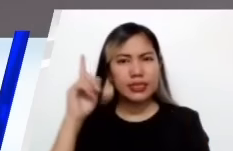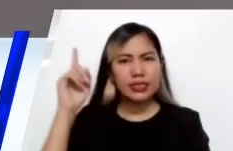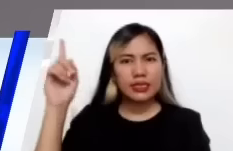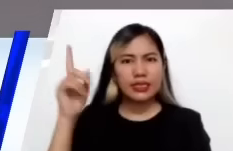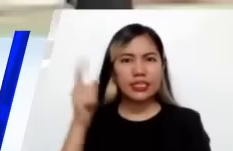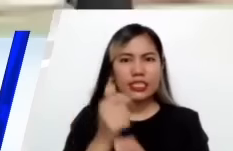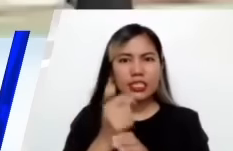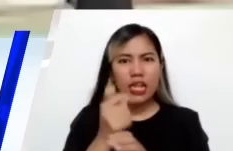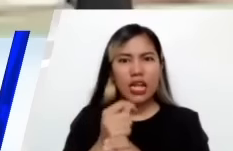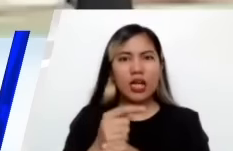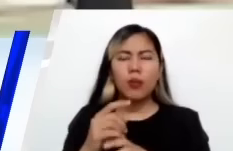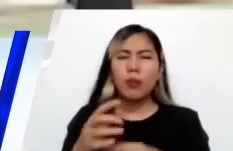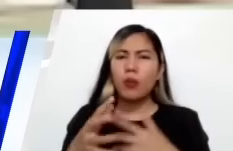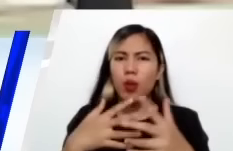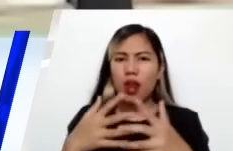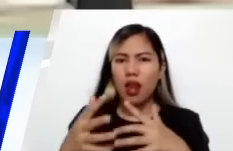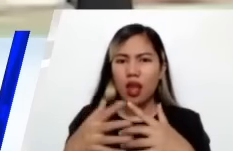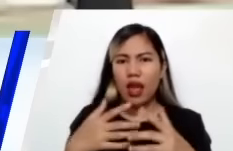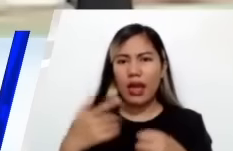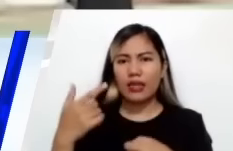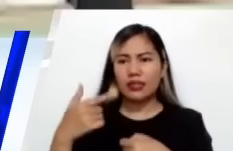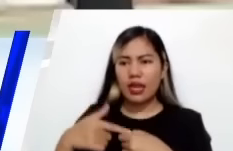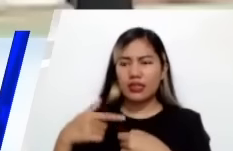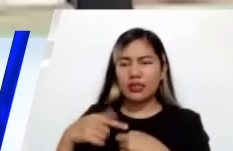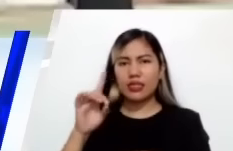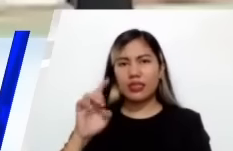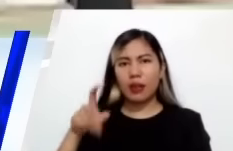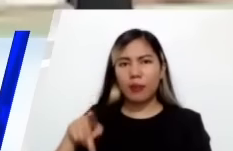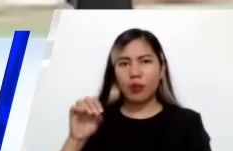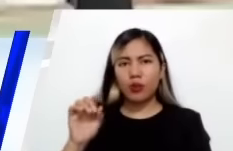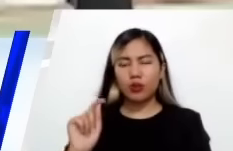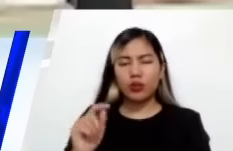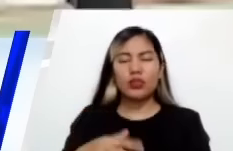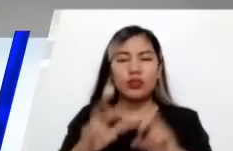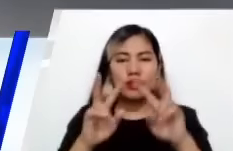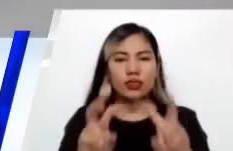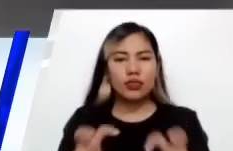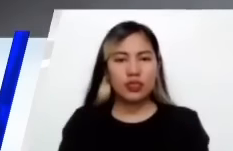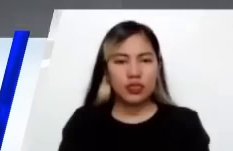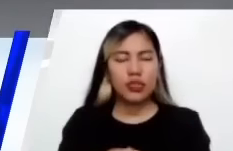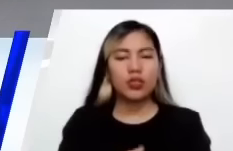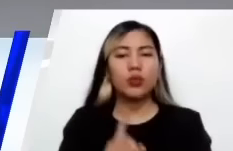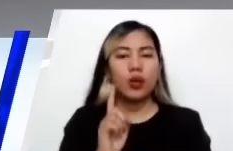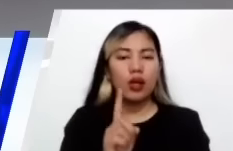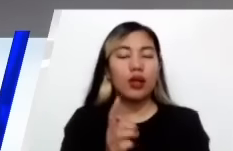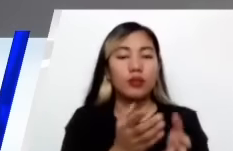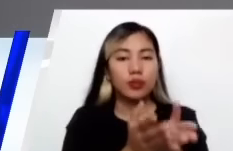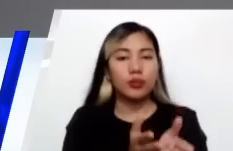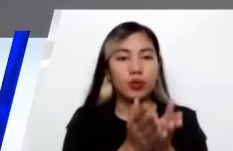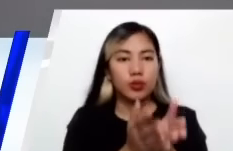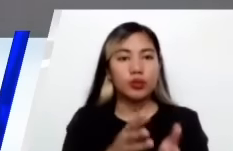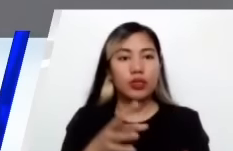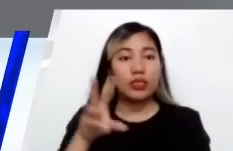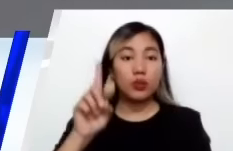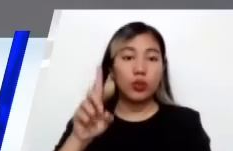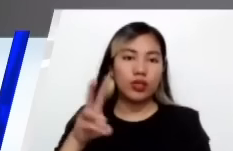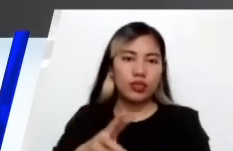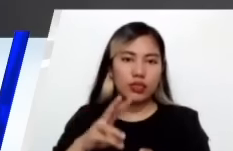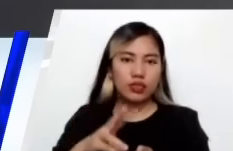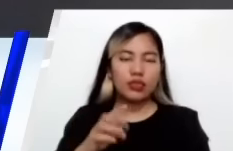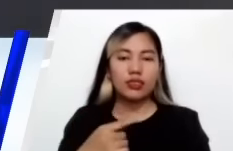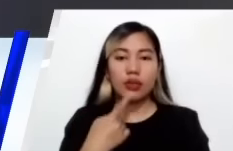oil depot sa bayan. Iniimbestigahan din ang isang fuel depot at barko sa bayan ng Bagagnga. Umami naman ang may-ari nito